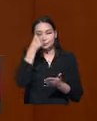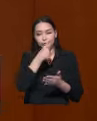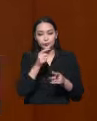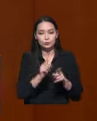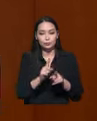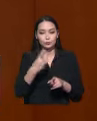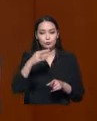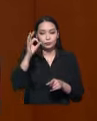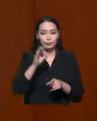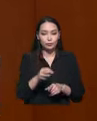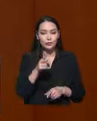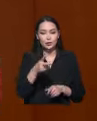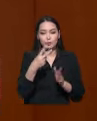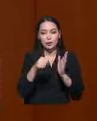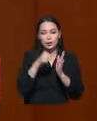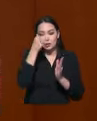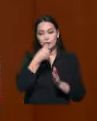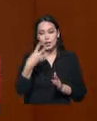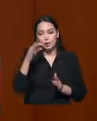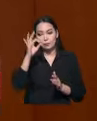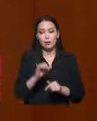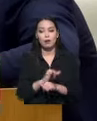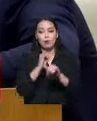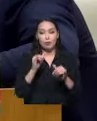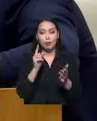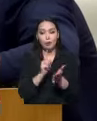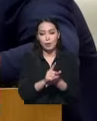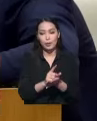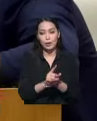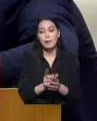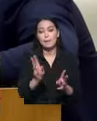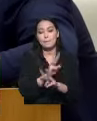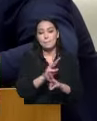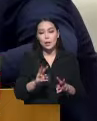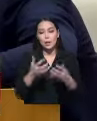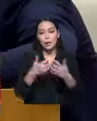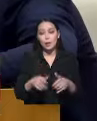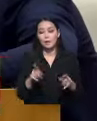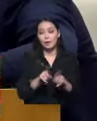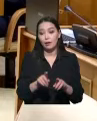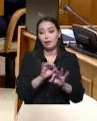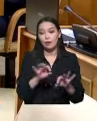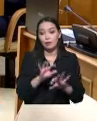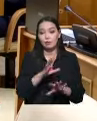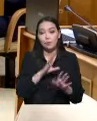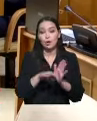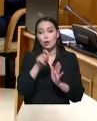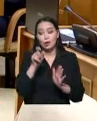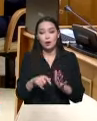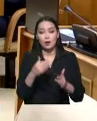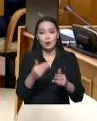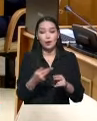30%-ке, ал 2026 жылы 40%-ға жеткізуге тиіспіз. Министрдің есебі осылай жалғасты. Депутаттар